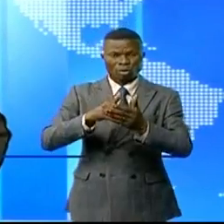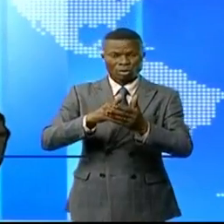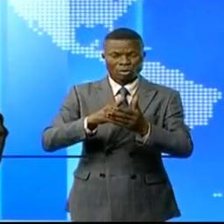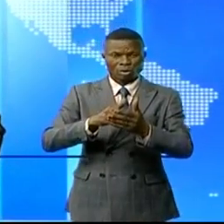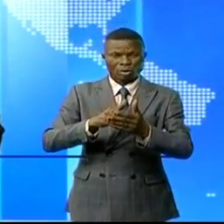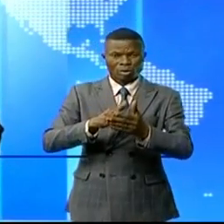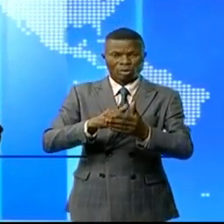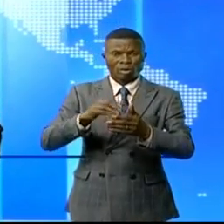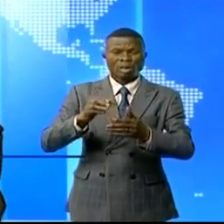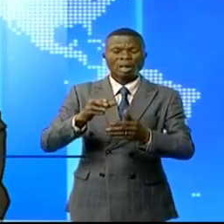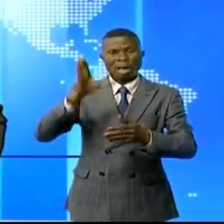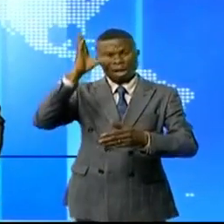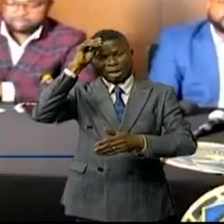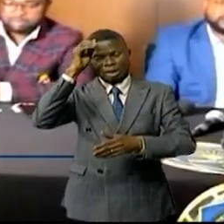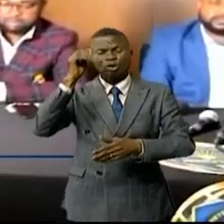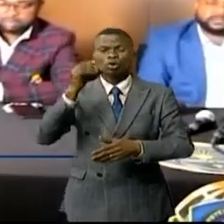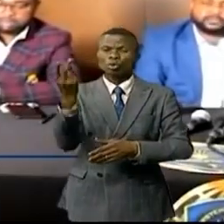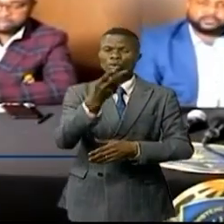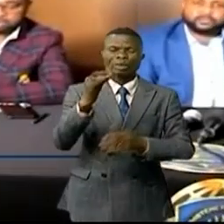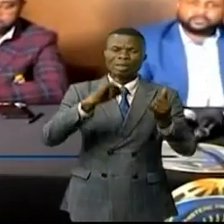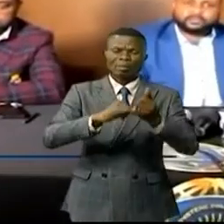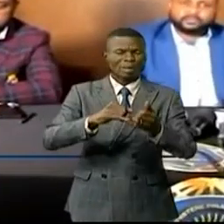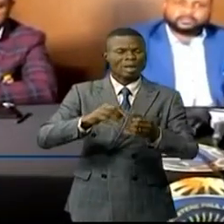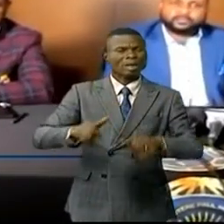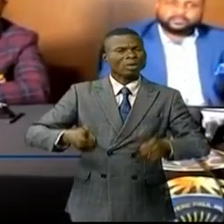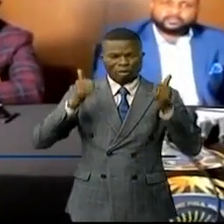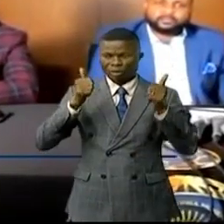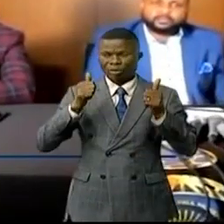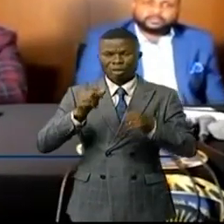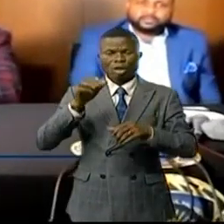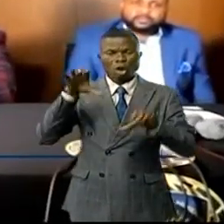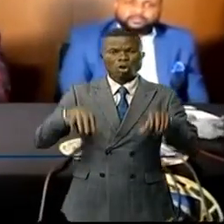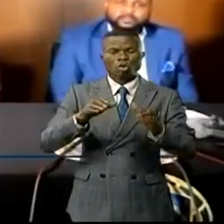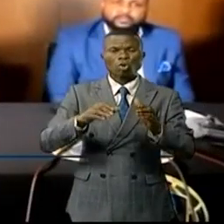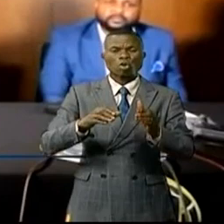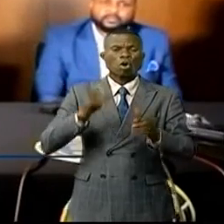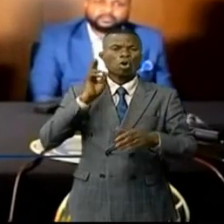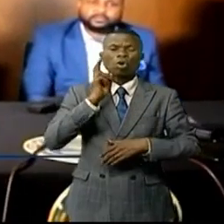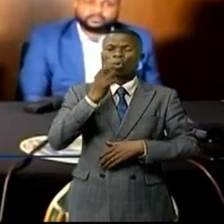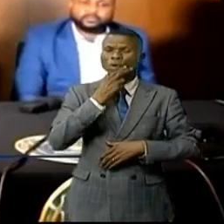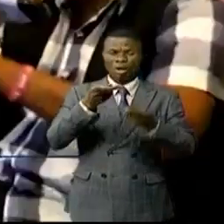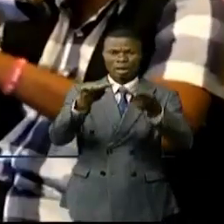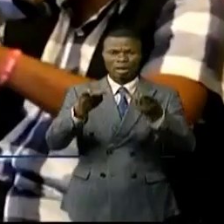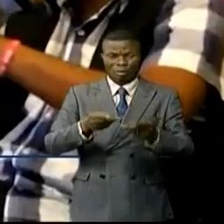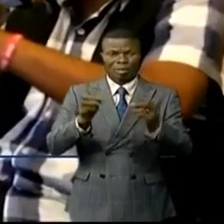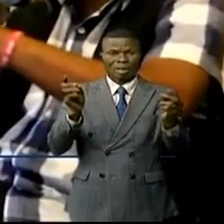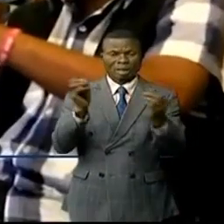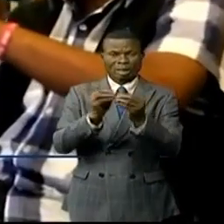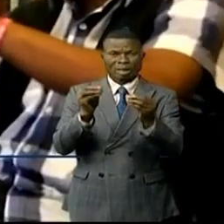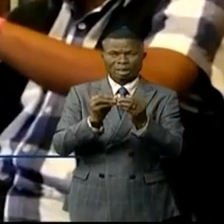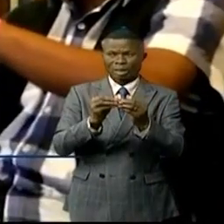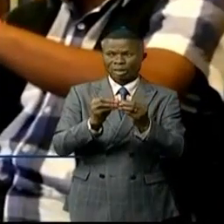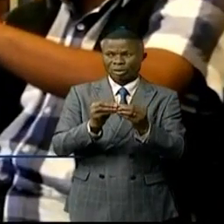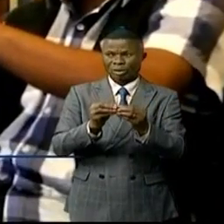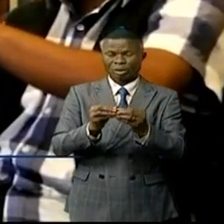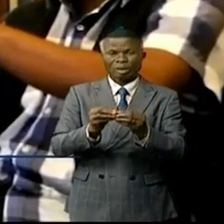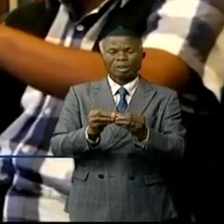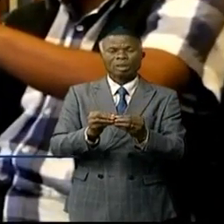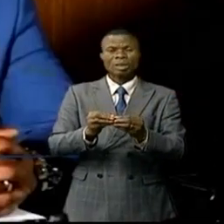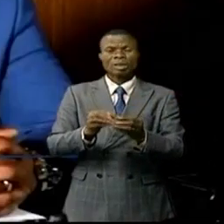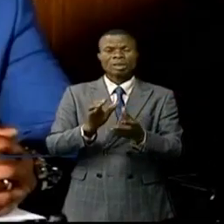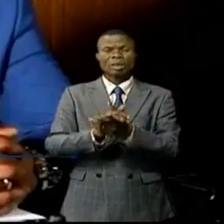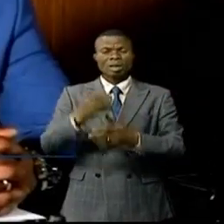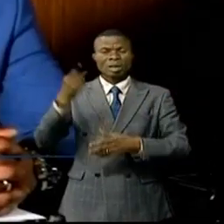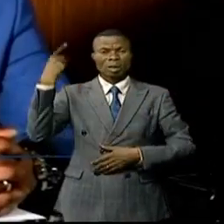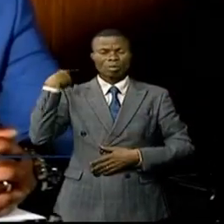pratiques homosexuelles. Regardez. Fleuve Congo Hôtel, cadre choisi pour ce tête-à-tête chevalier de la plume, révérend Paul